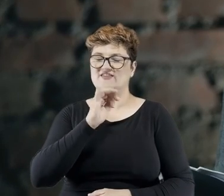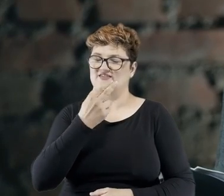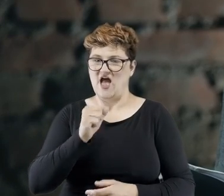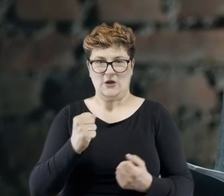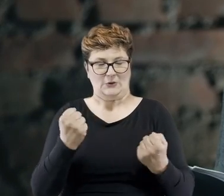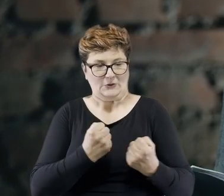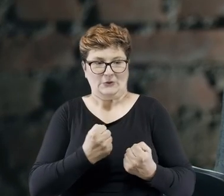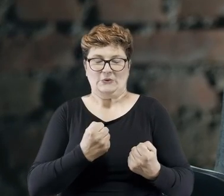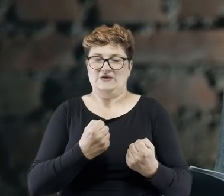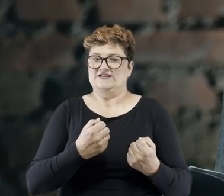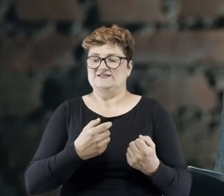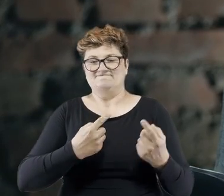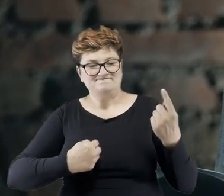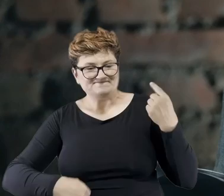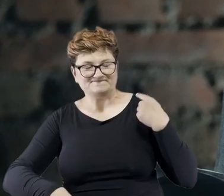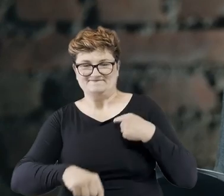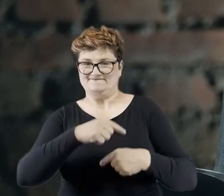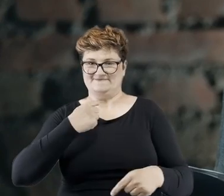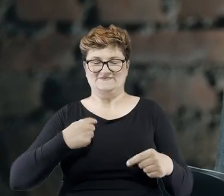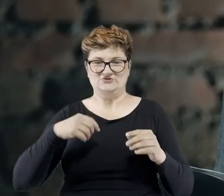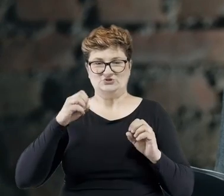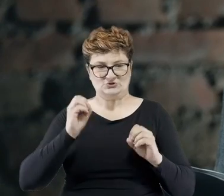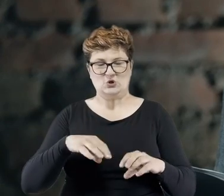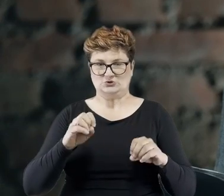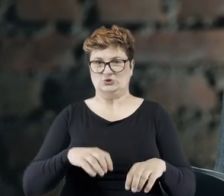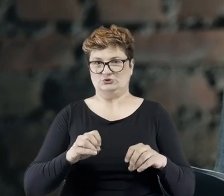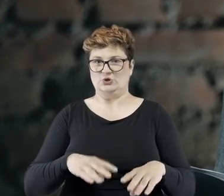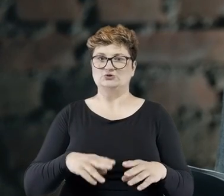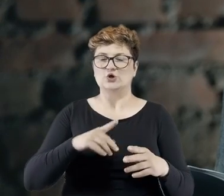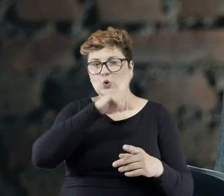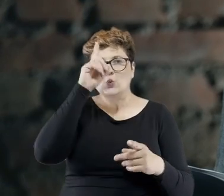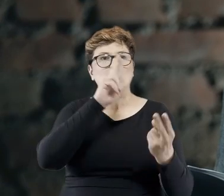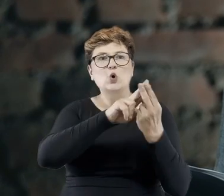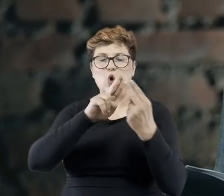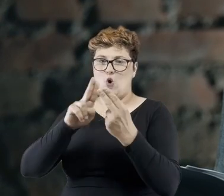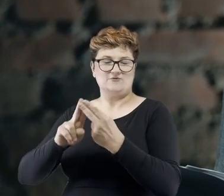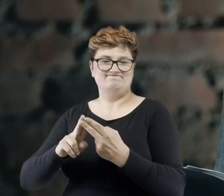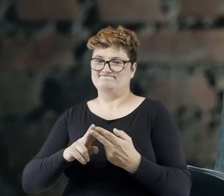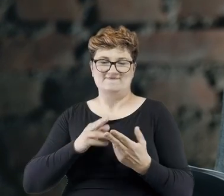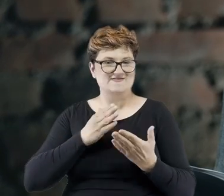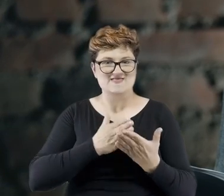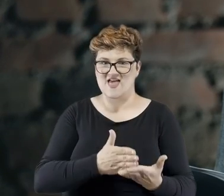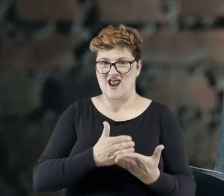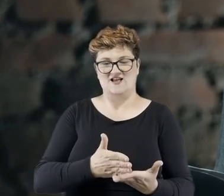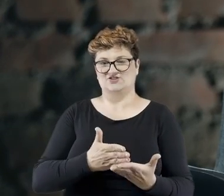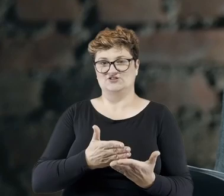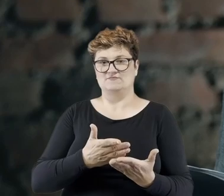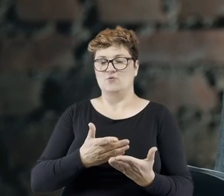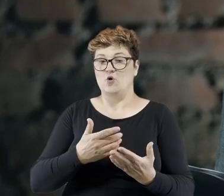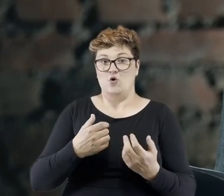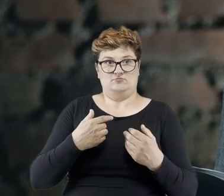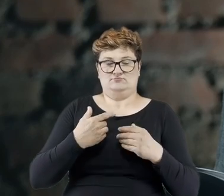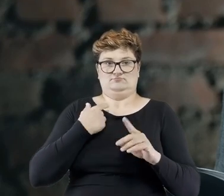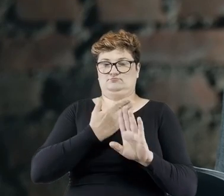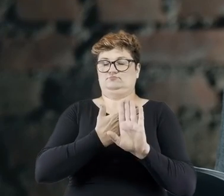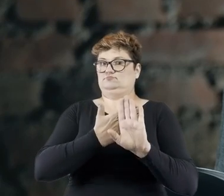Stanisława Przybyszewska, nie bardzo już mogła radzić sobie w kontaktach z ludźmi, także, bo była do tego